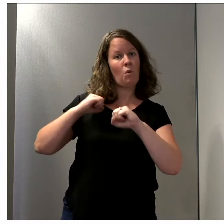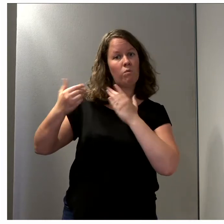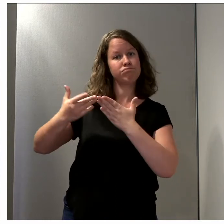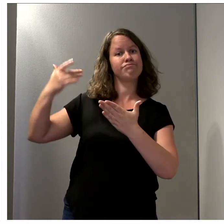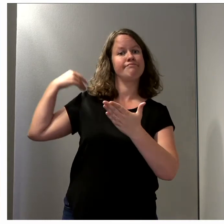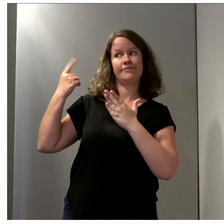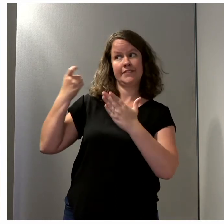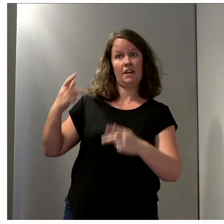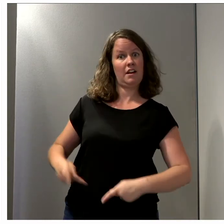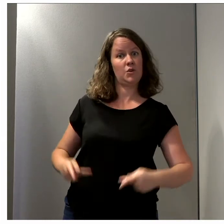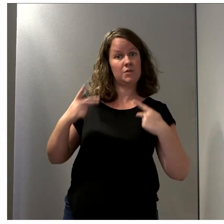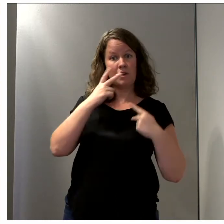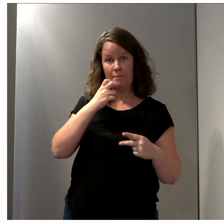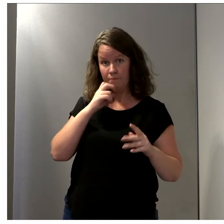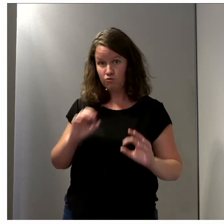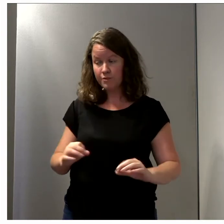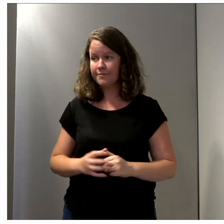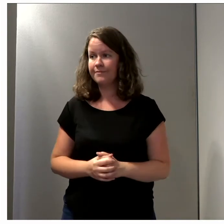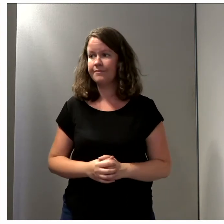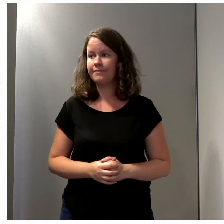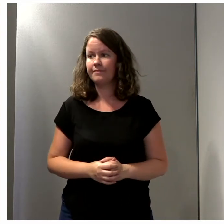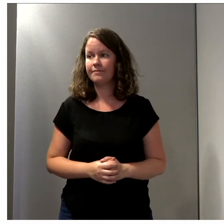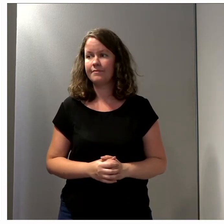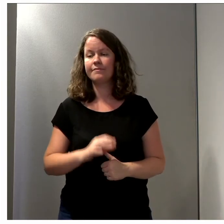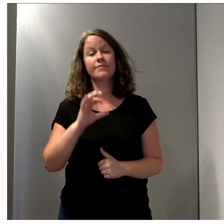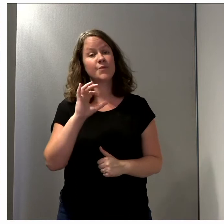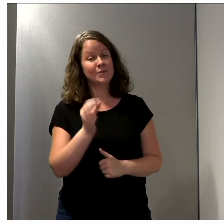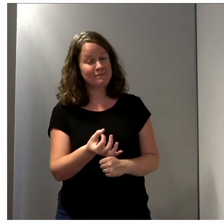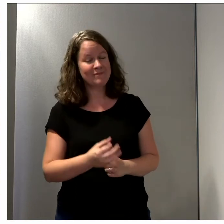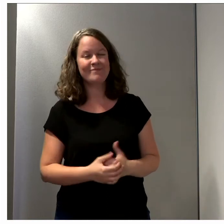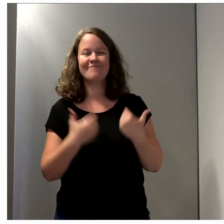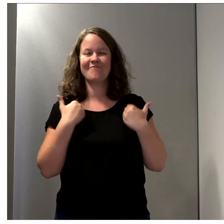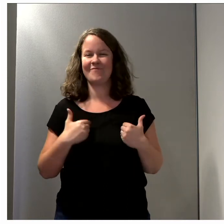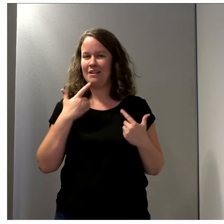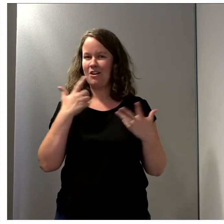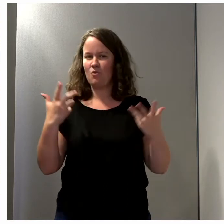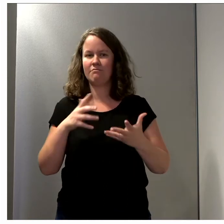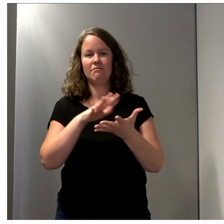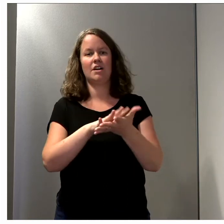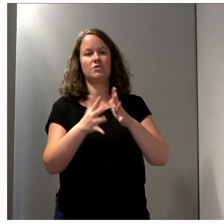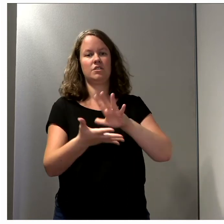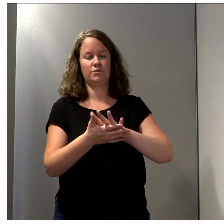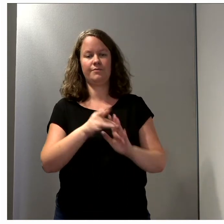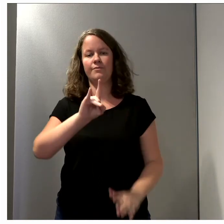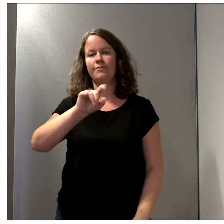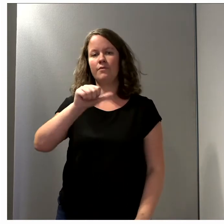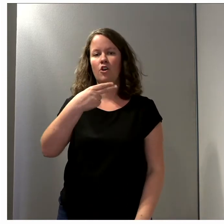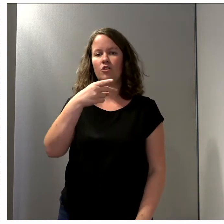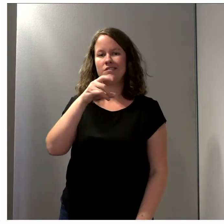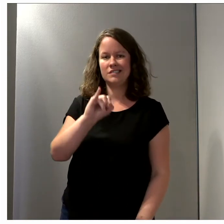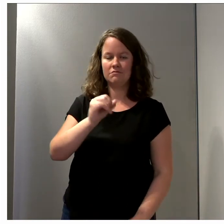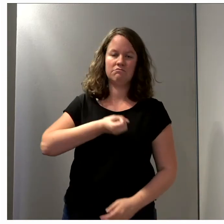ont émergé des ateliers citoyens. Tout à fait. Moi, je vais vous parler de l'association Handiarmix.